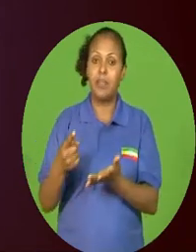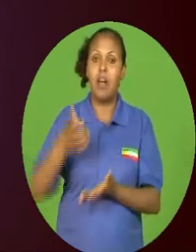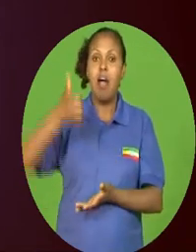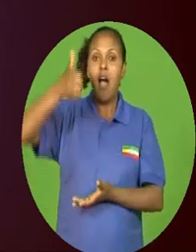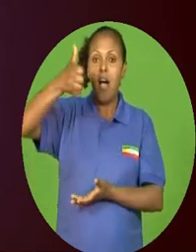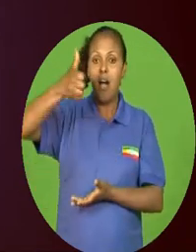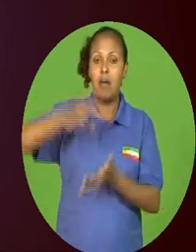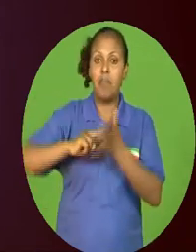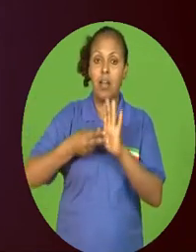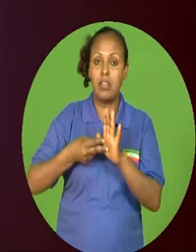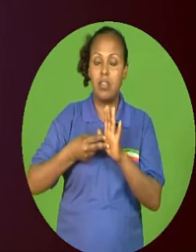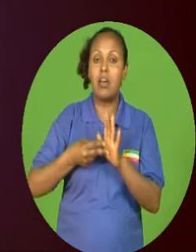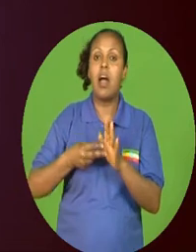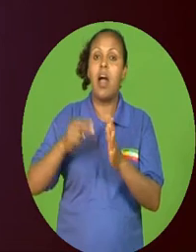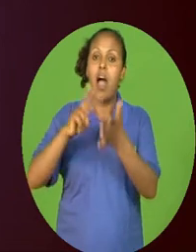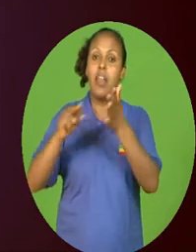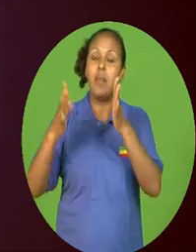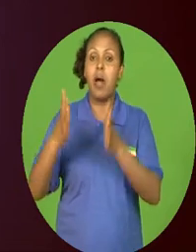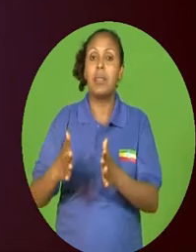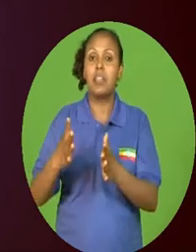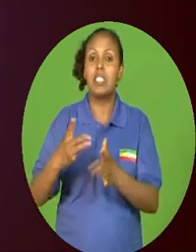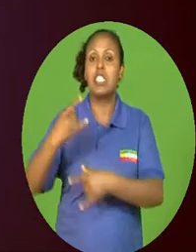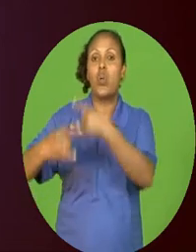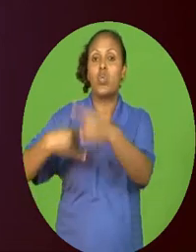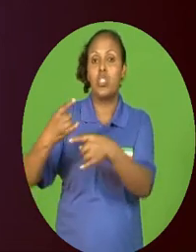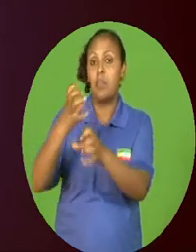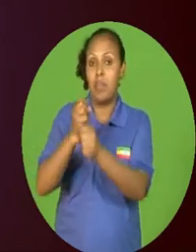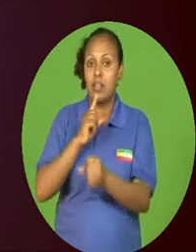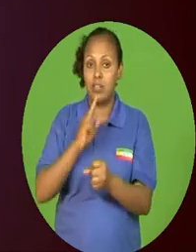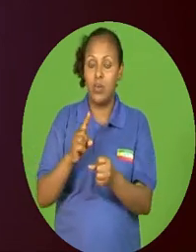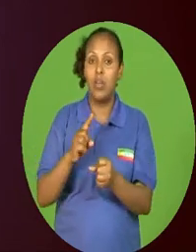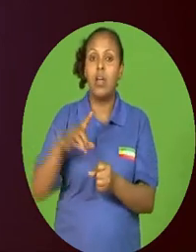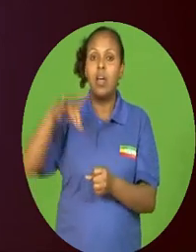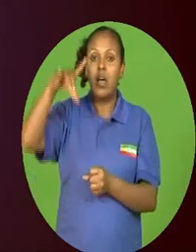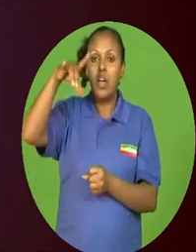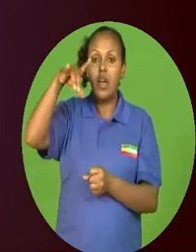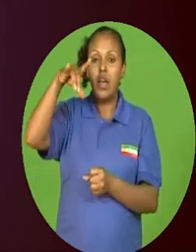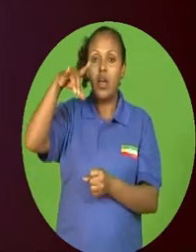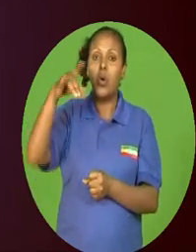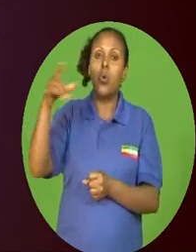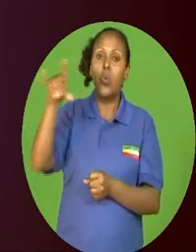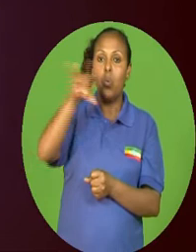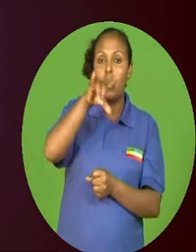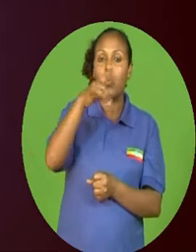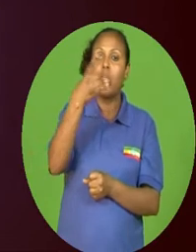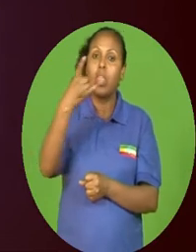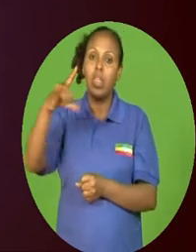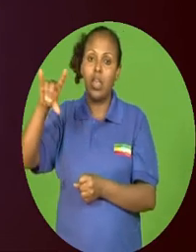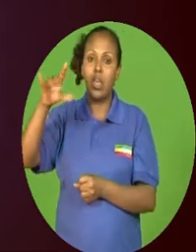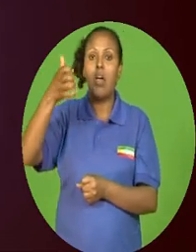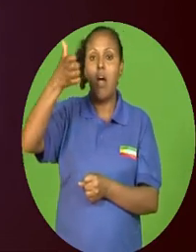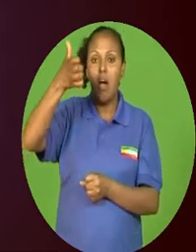ሲመጣ ይህም አ ማለት አናባቢ ዘሮችን በመያዙ ነው። ይሄውም አ